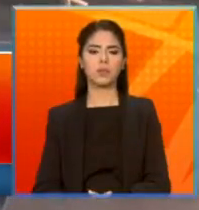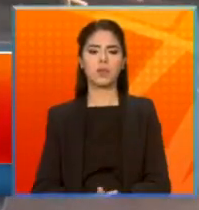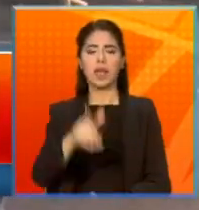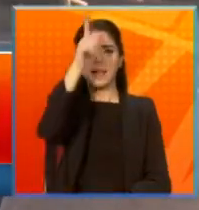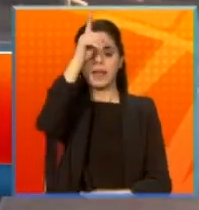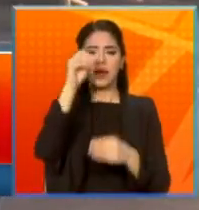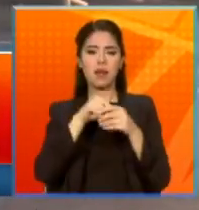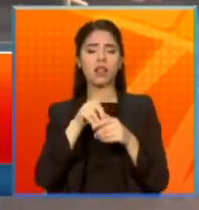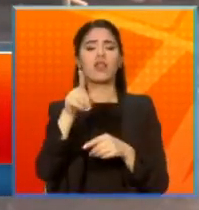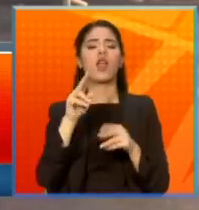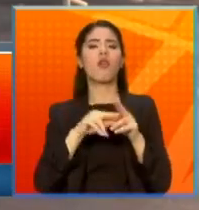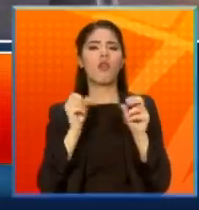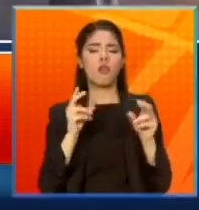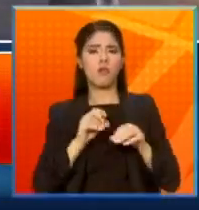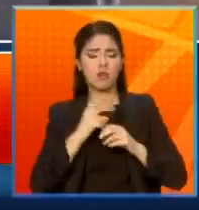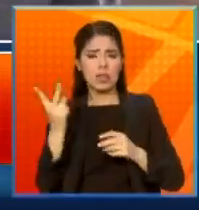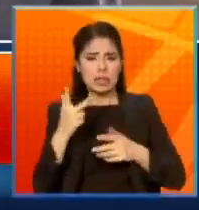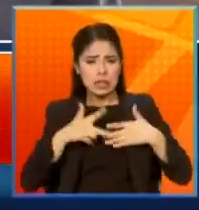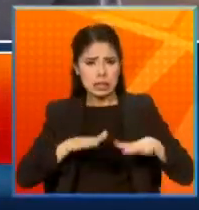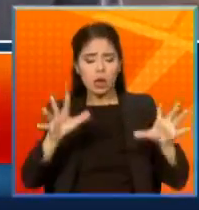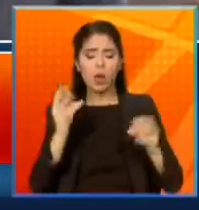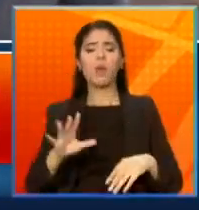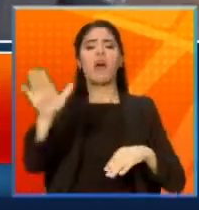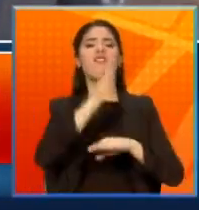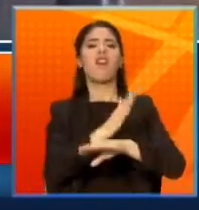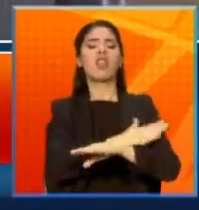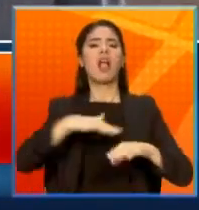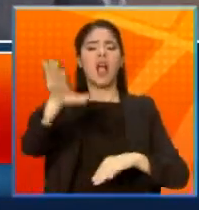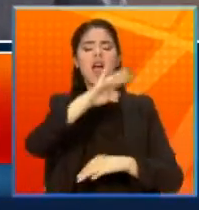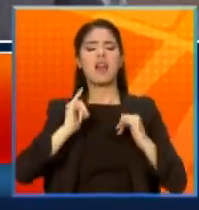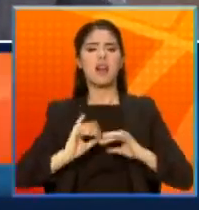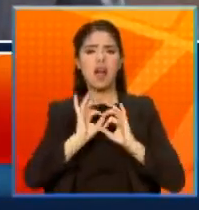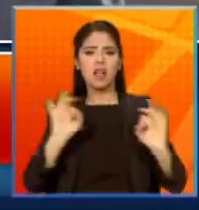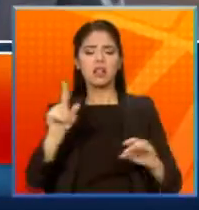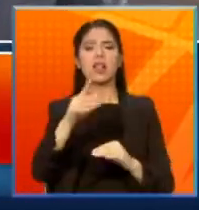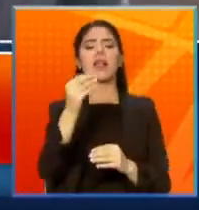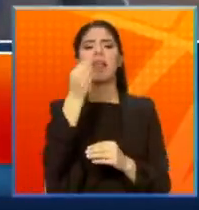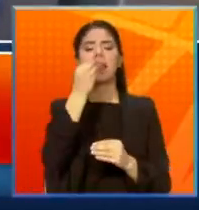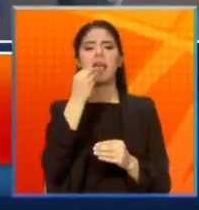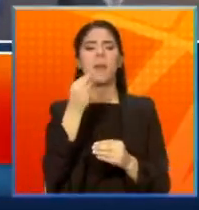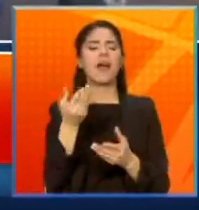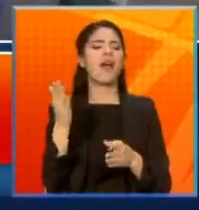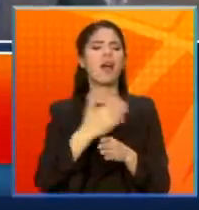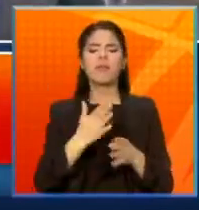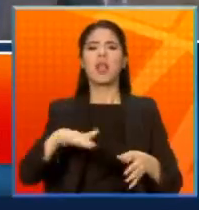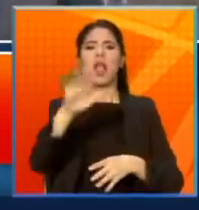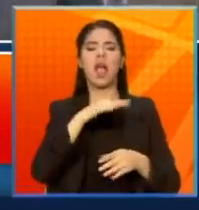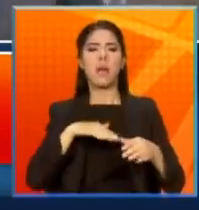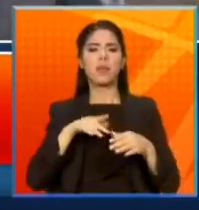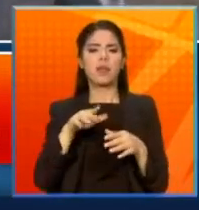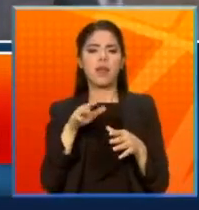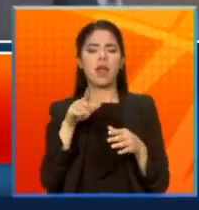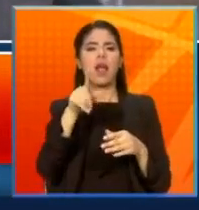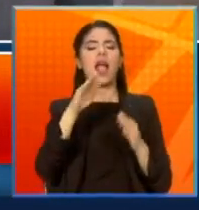İran'da koronavirüsün hızla yayılması vatandaşlarda panik havası oluşturdu. Halk gıda ürünlerini depolamaya başlayınca mağazalardaki raflar